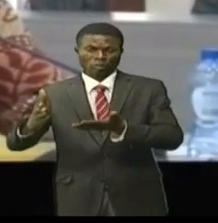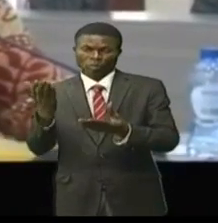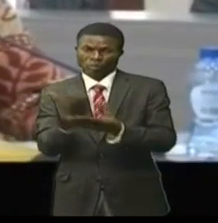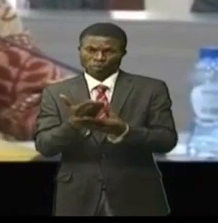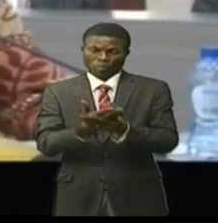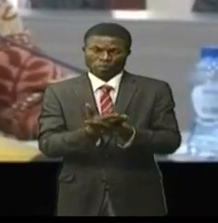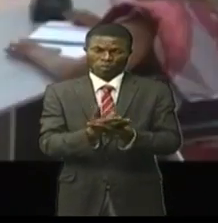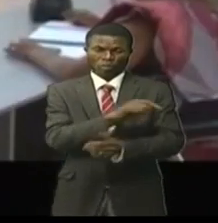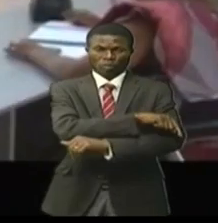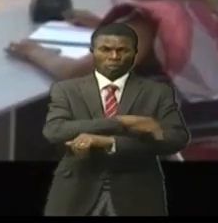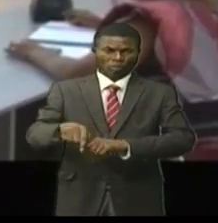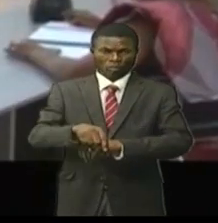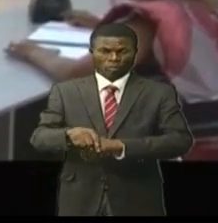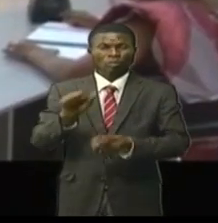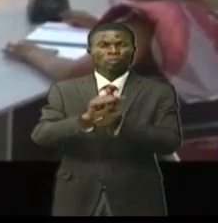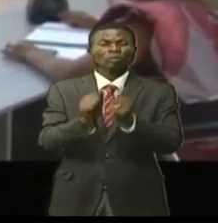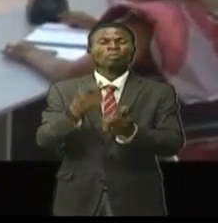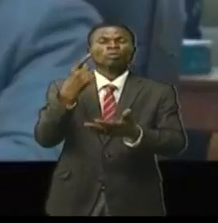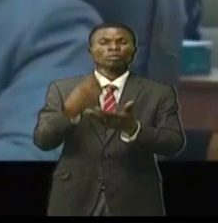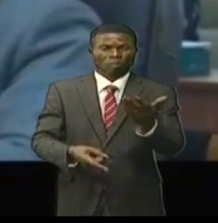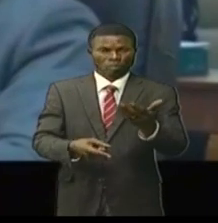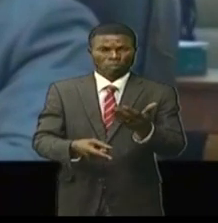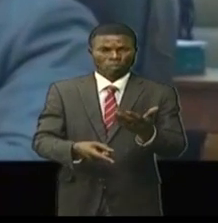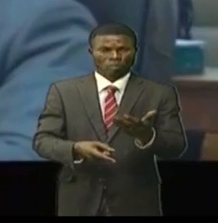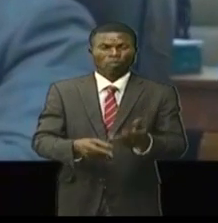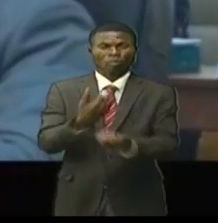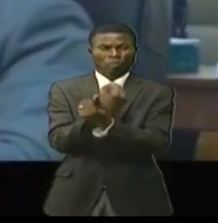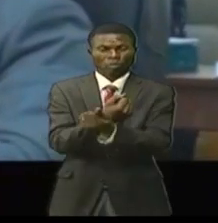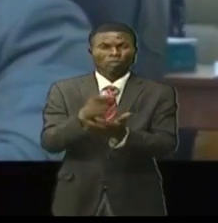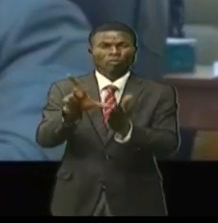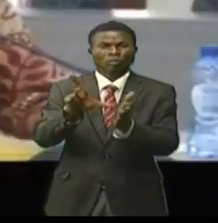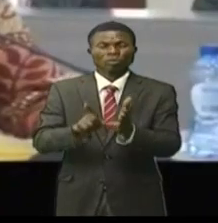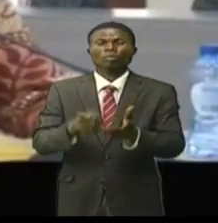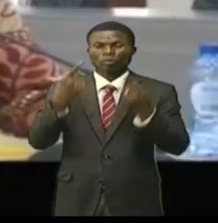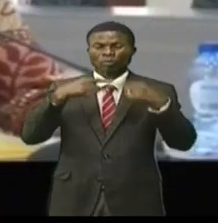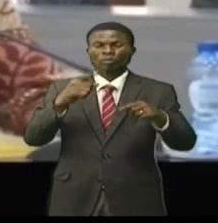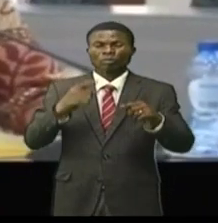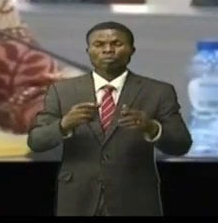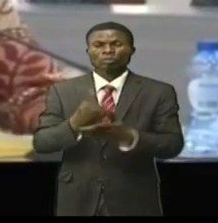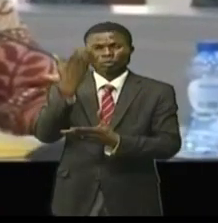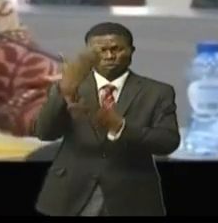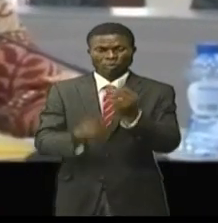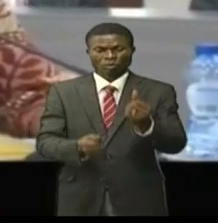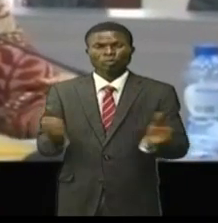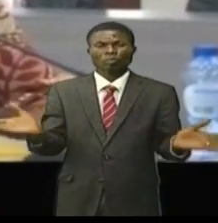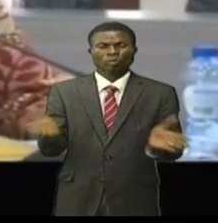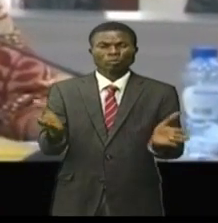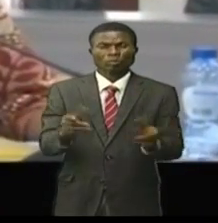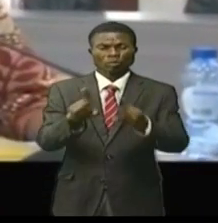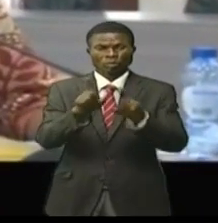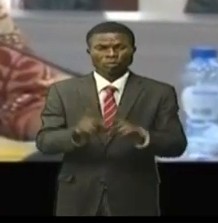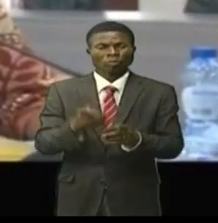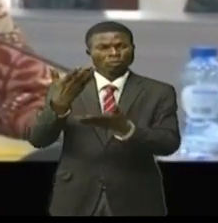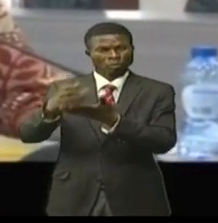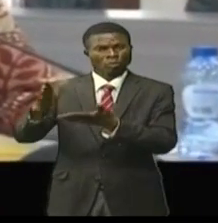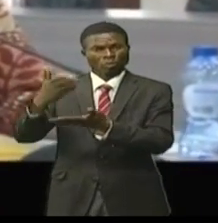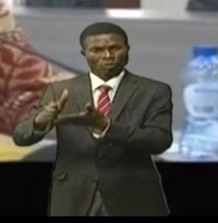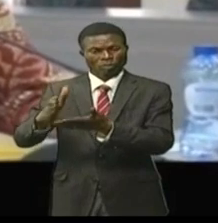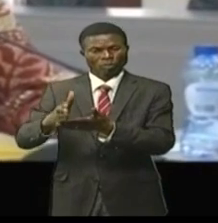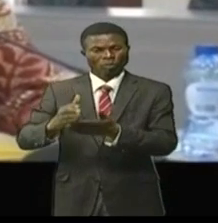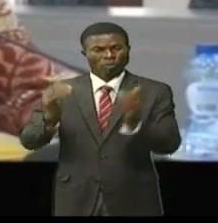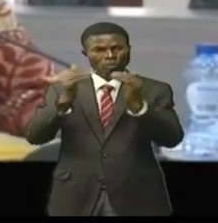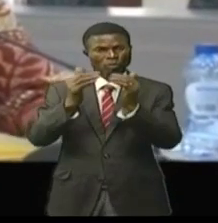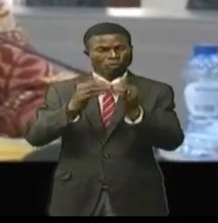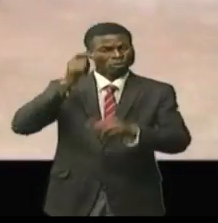les parquets, les thématiques relatives à l'irrespect des délais des prononcés, l'absence de motivation et la distribution inéquitable